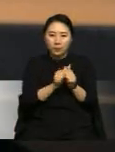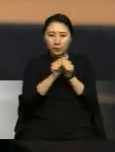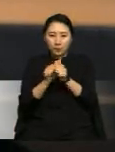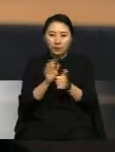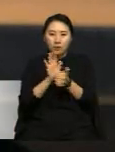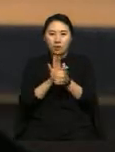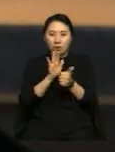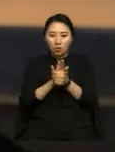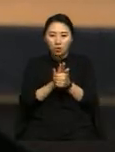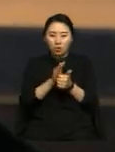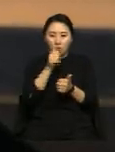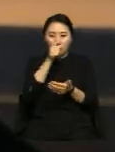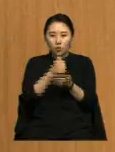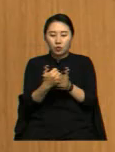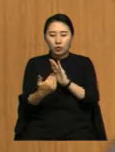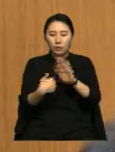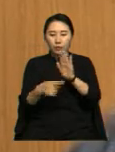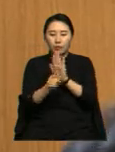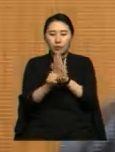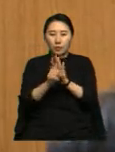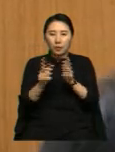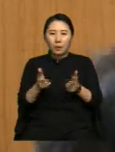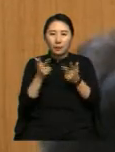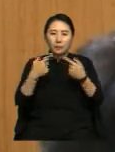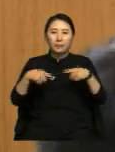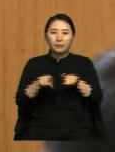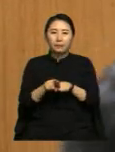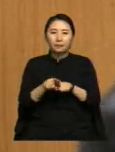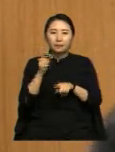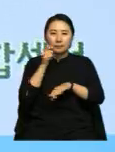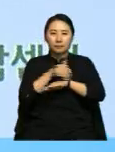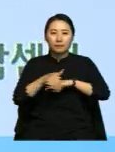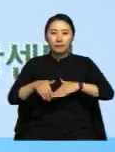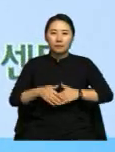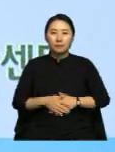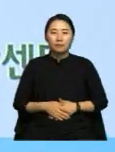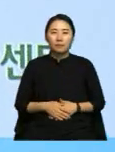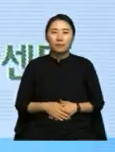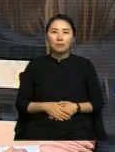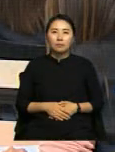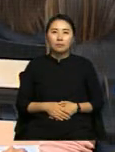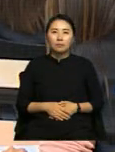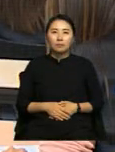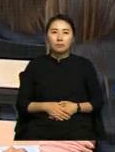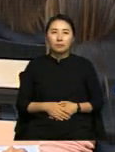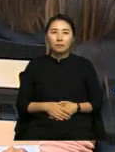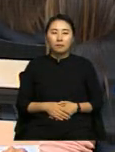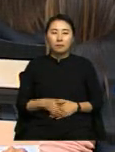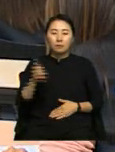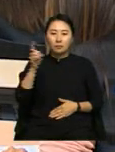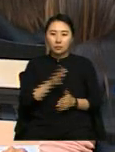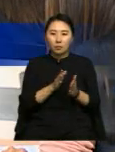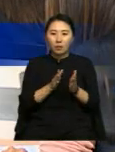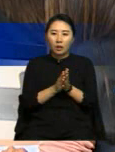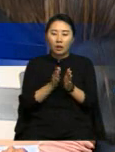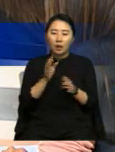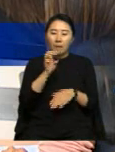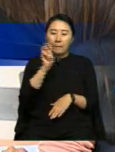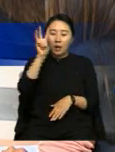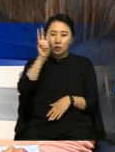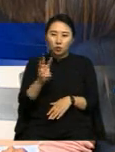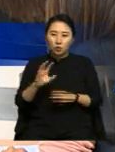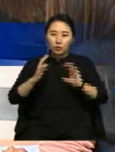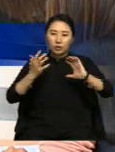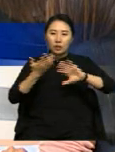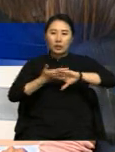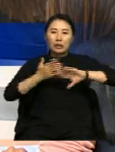등을 지원하고 범죄 예방 캠페인, 봉사 활동을 함께 진행할 계획입니다. 고향과 파주에도 지금 사실